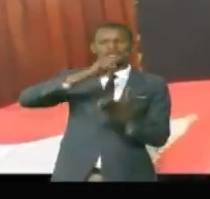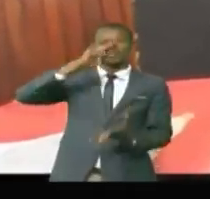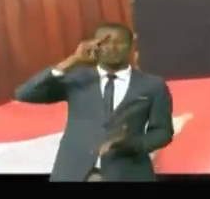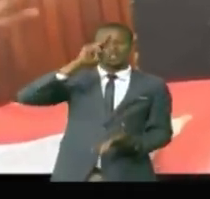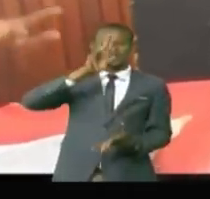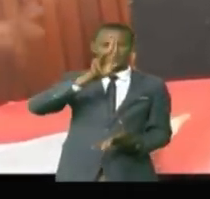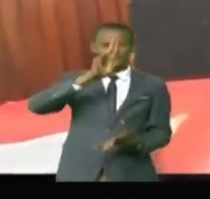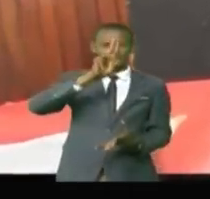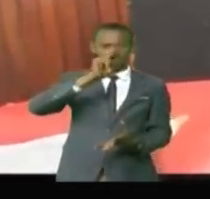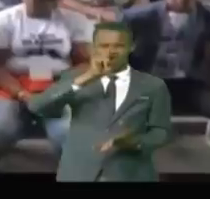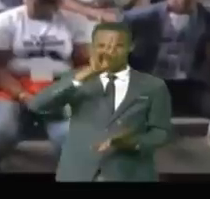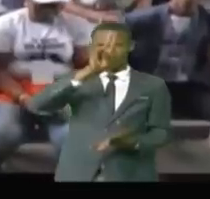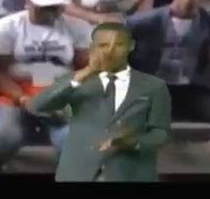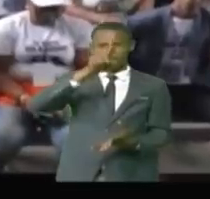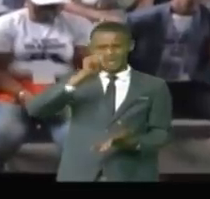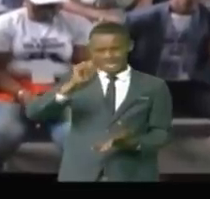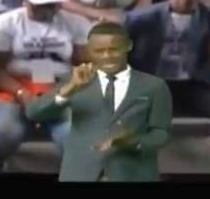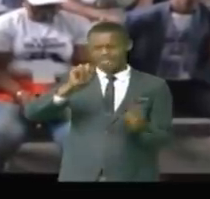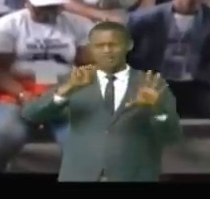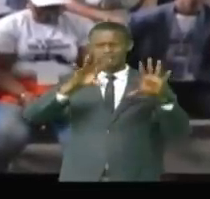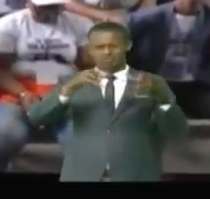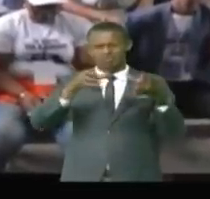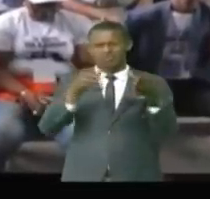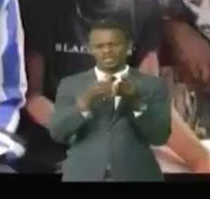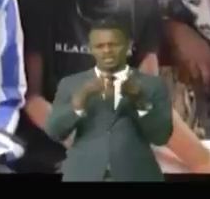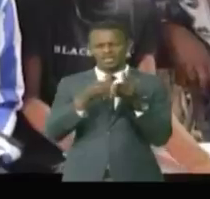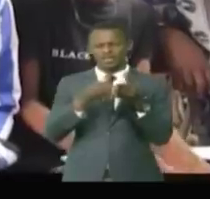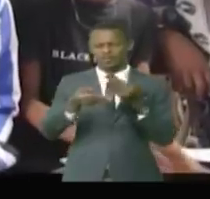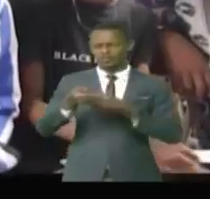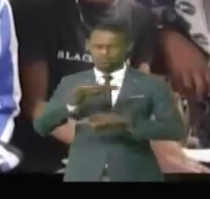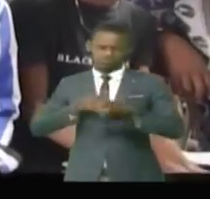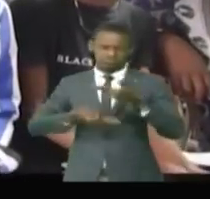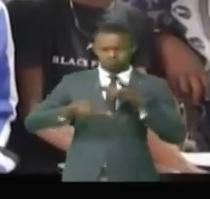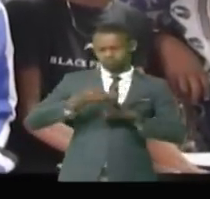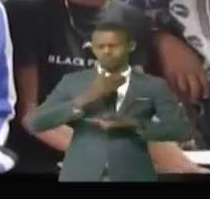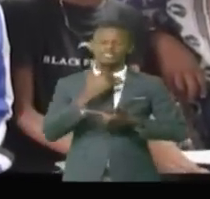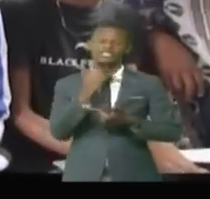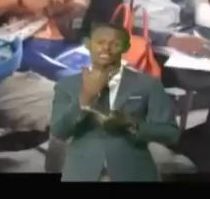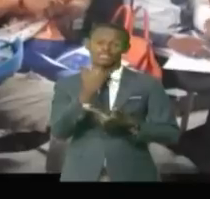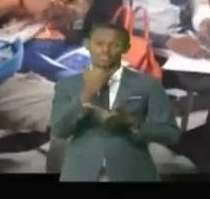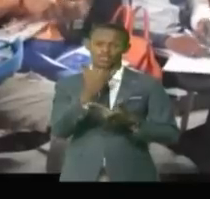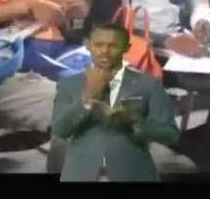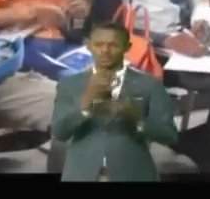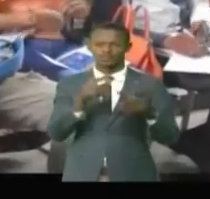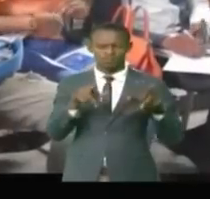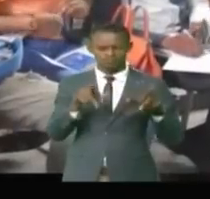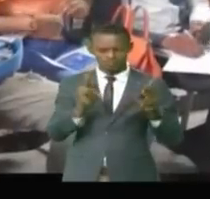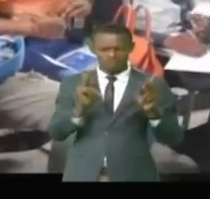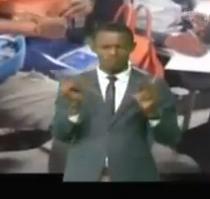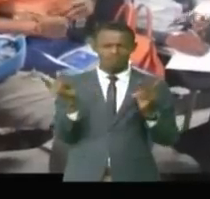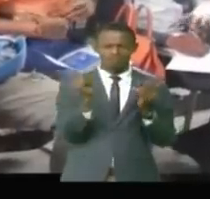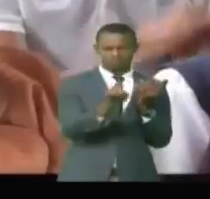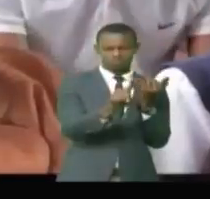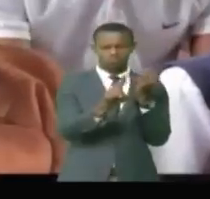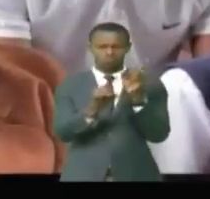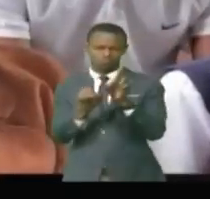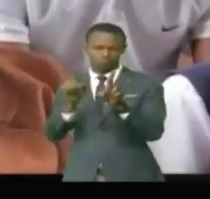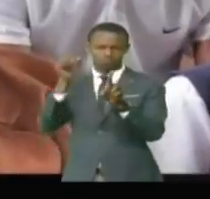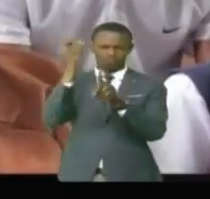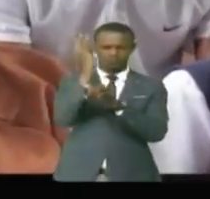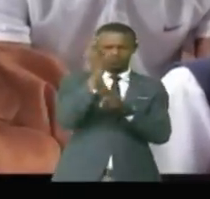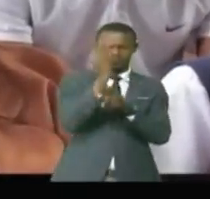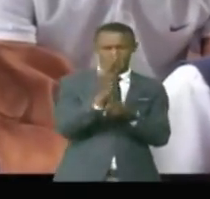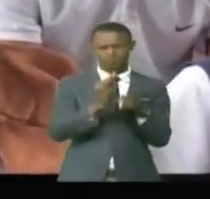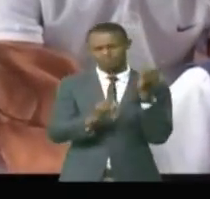choisi pour cette tribune enrichissante d'échanges qui a vu défiler plusieurs experts en question du genre. Dans